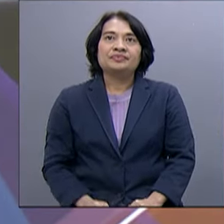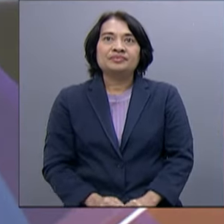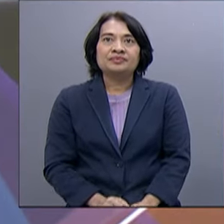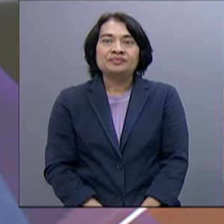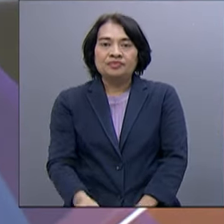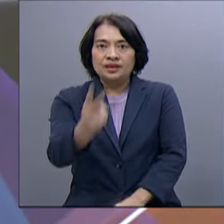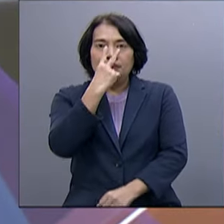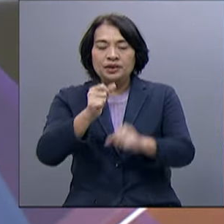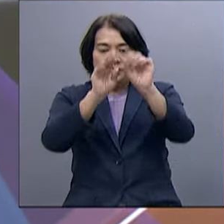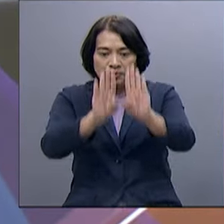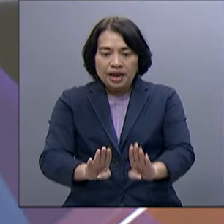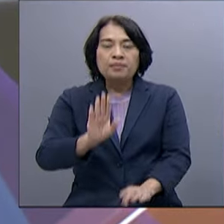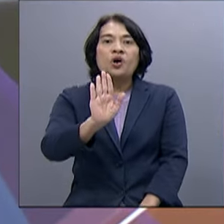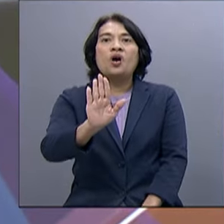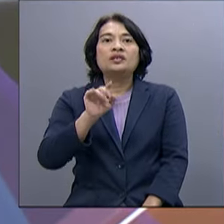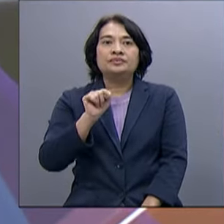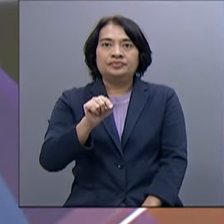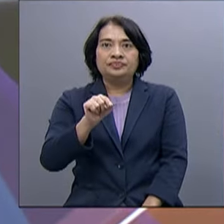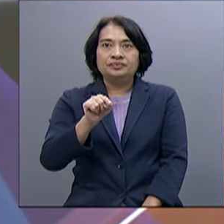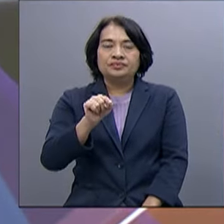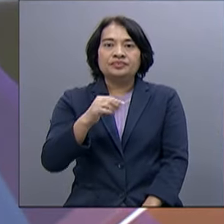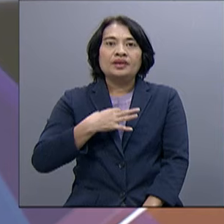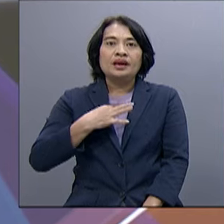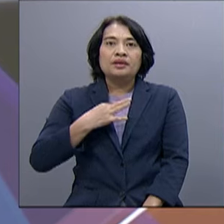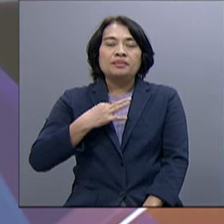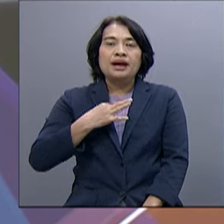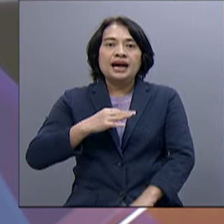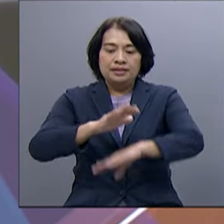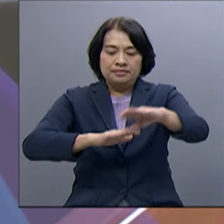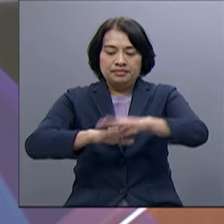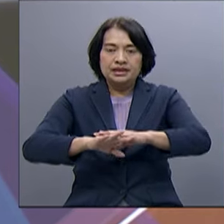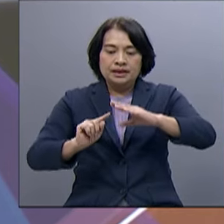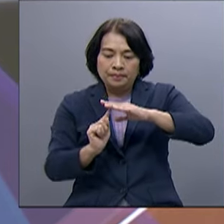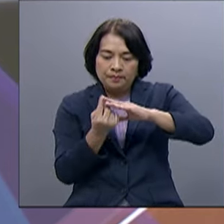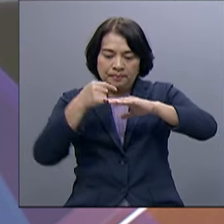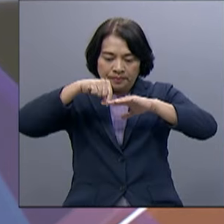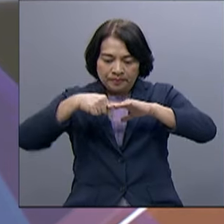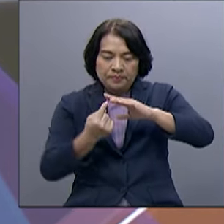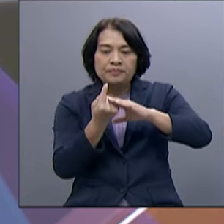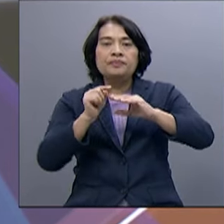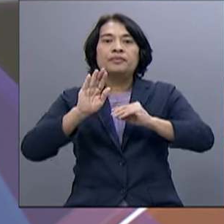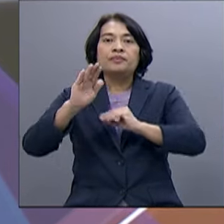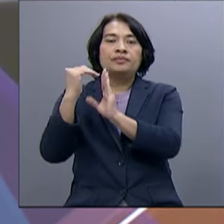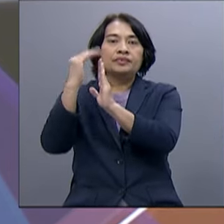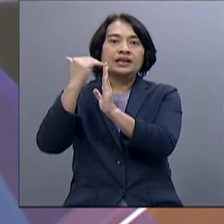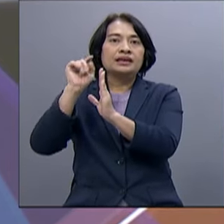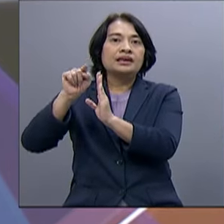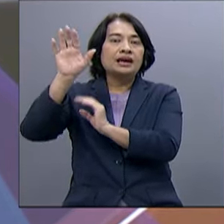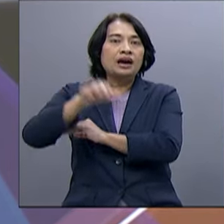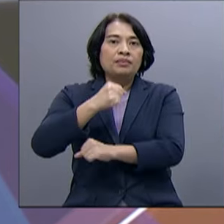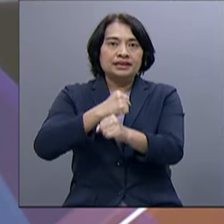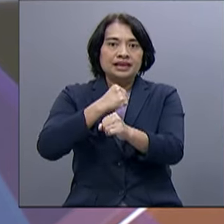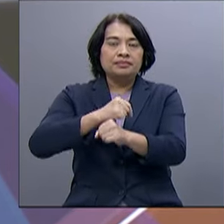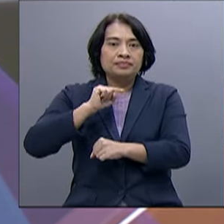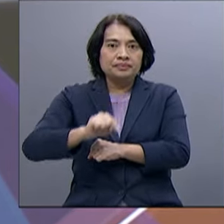ในแต่ละแบบเลยซึ่งคอลเลกชันนี้นำผ้าปักมือจากหลากหลายชาติพันธุ์ของทางภาคเหนือประเทศไทยเรามาสร้างอัตลักษณ์ที่ไม่ซ้